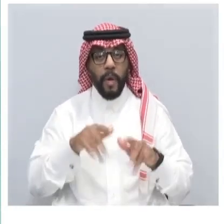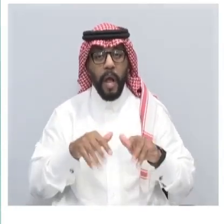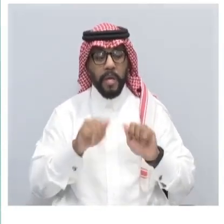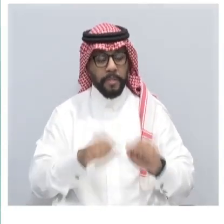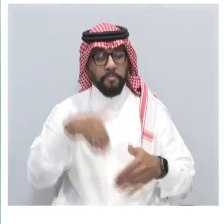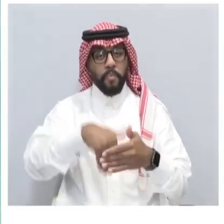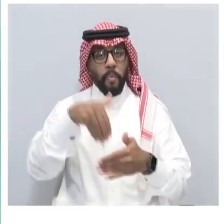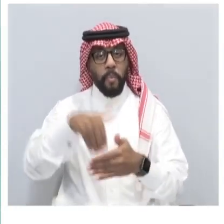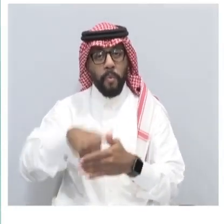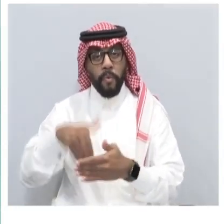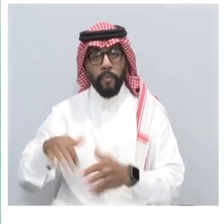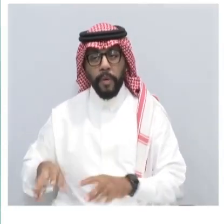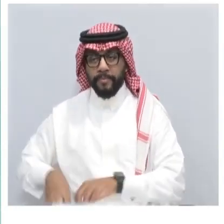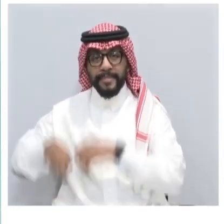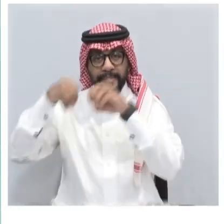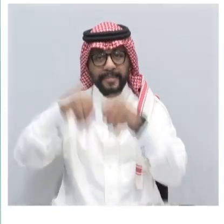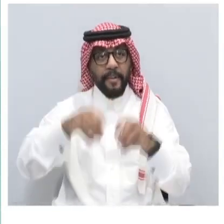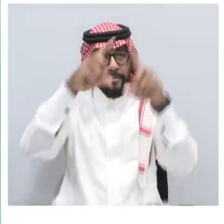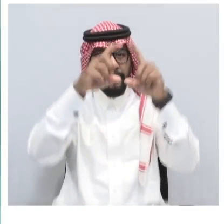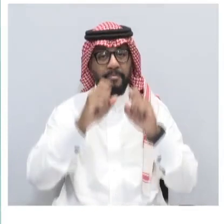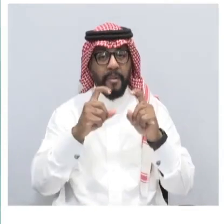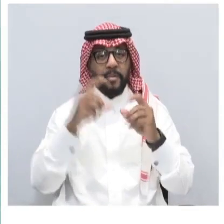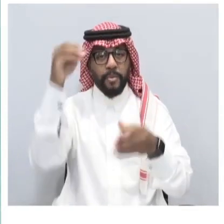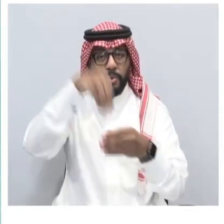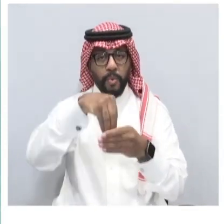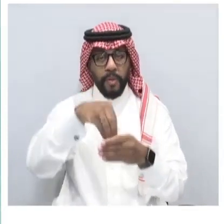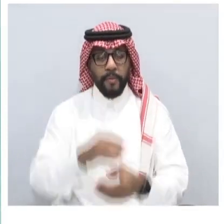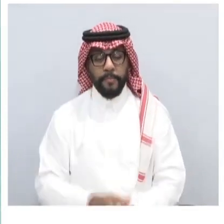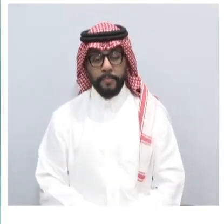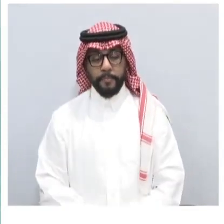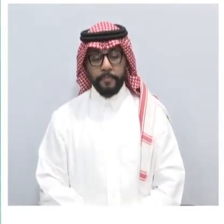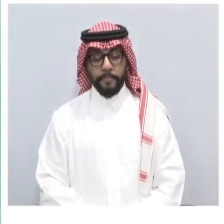الى مستند الموارد الخاص بنا تمهيد